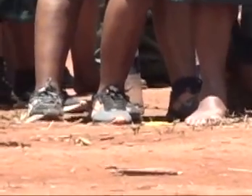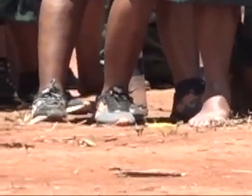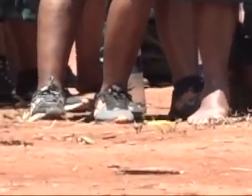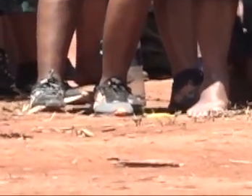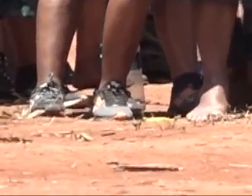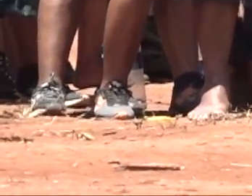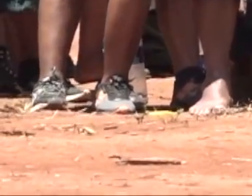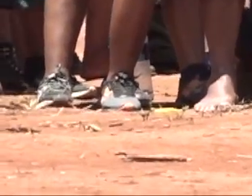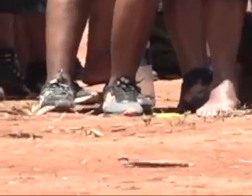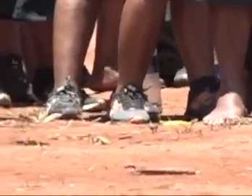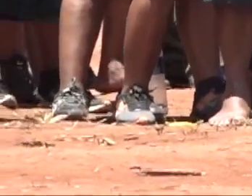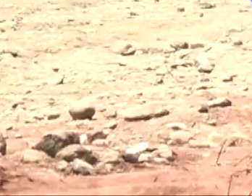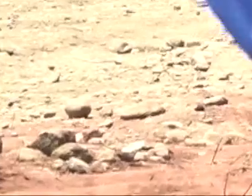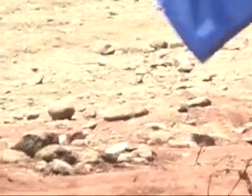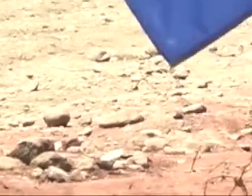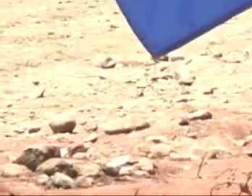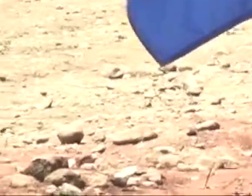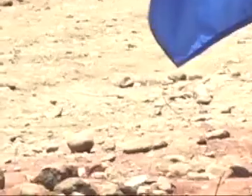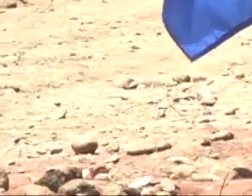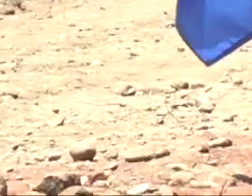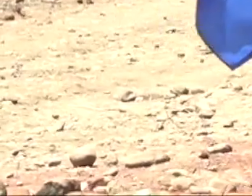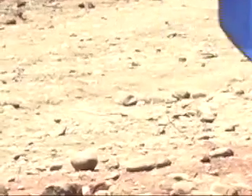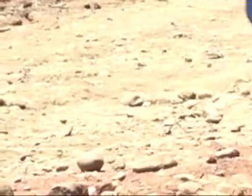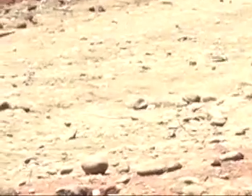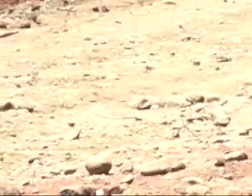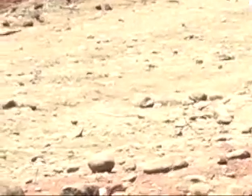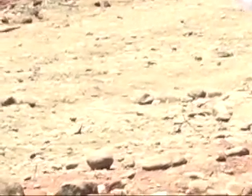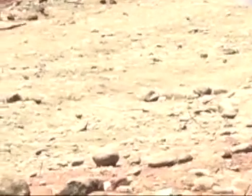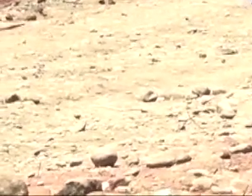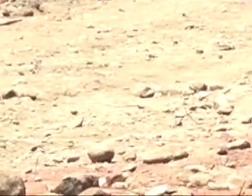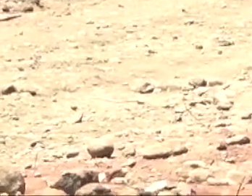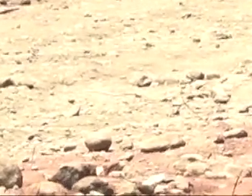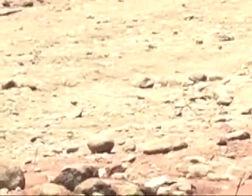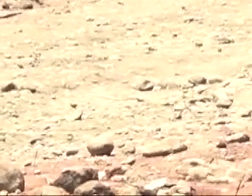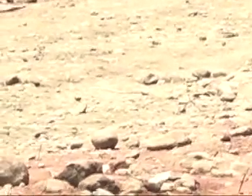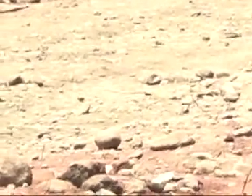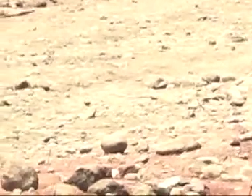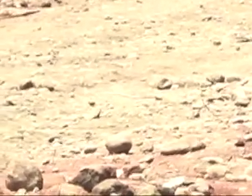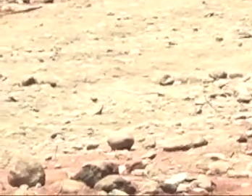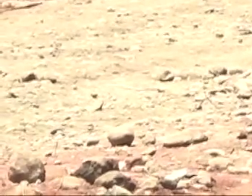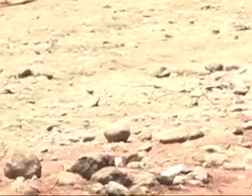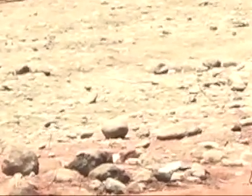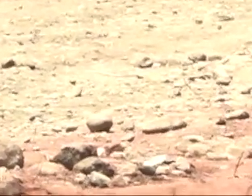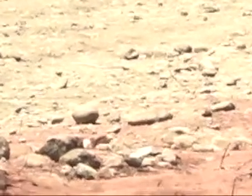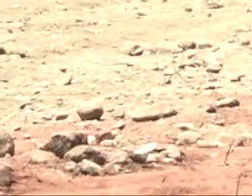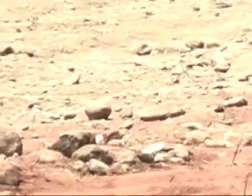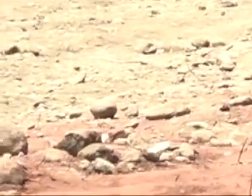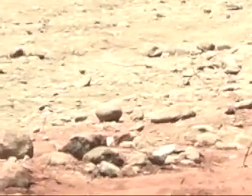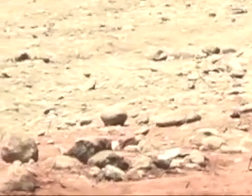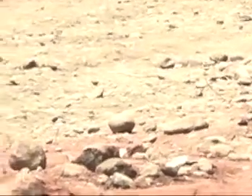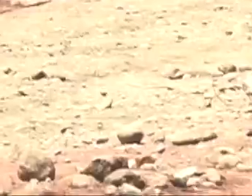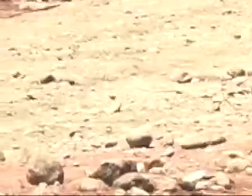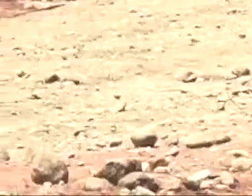The Fiji Mission President of the Seventh-day Adventist, Pastor Soni Lutu Nwaliwa and Rendiri